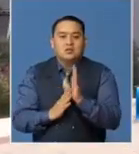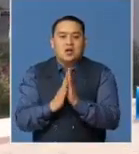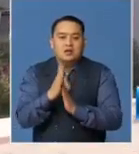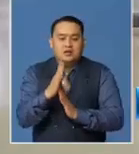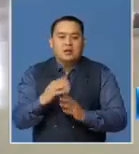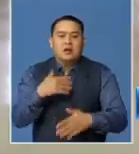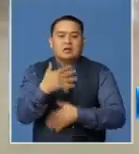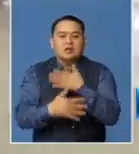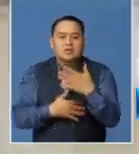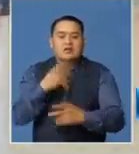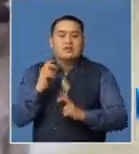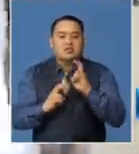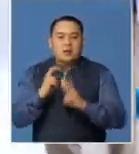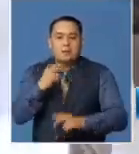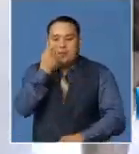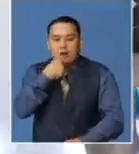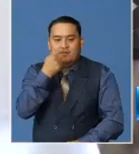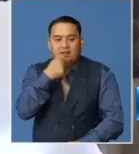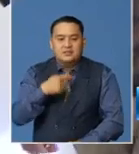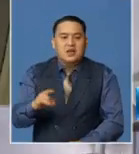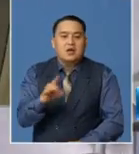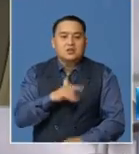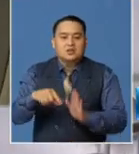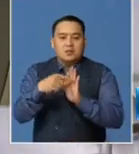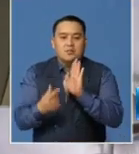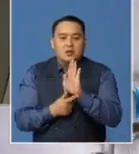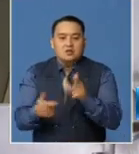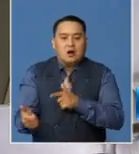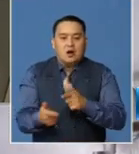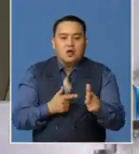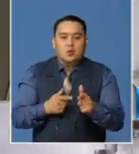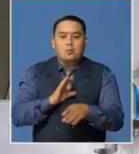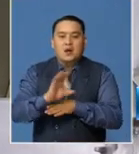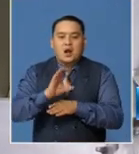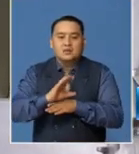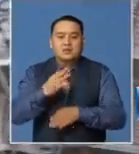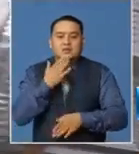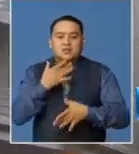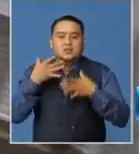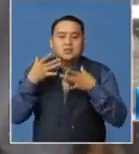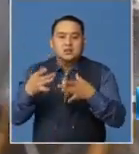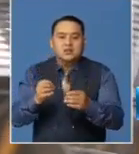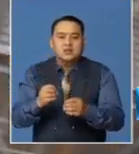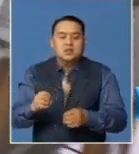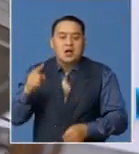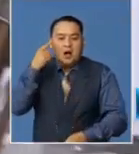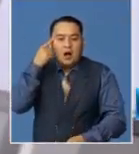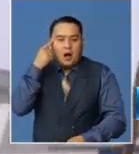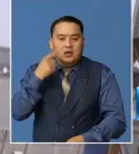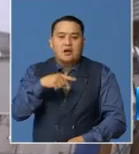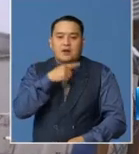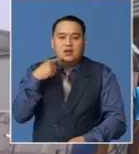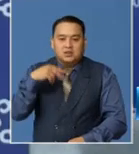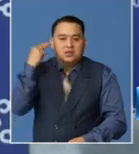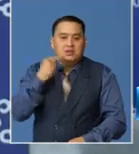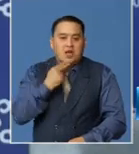принимает крахмала поточный завод в панфиловской в районе 17 видов готовой продукции отправляется на экспорт в страны средней азии россии